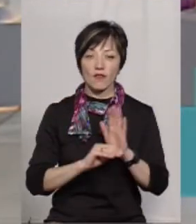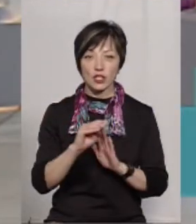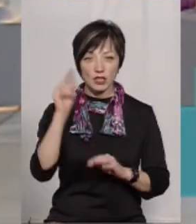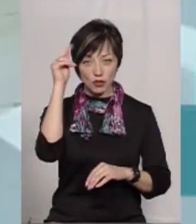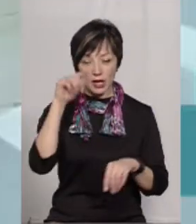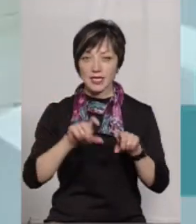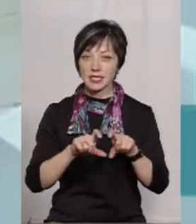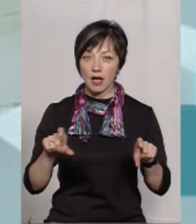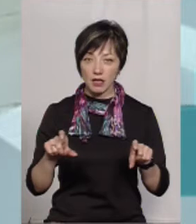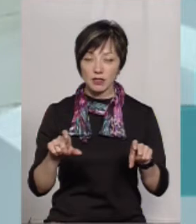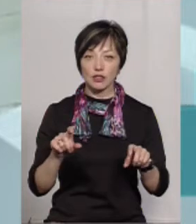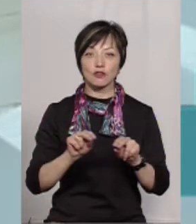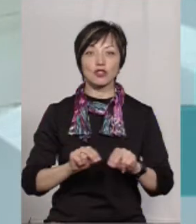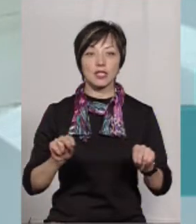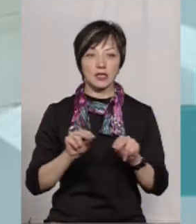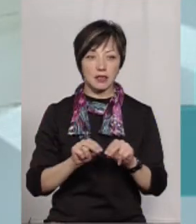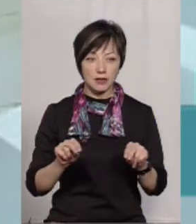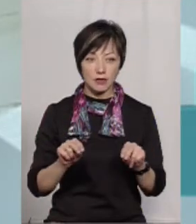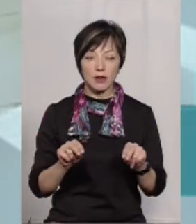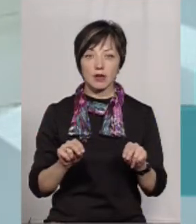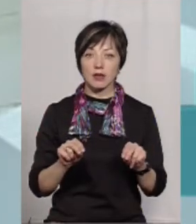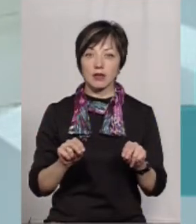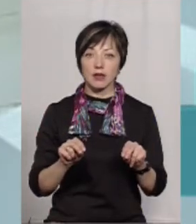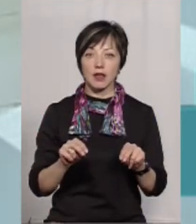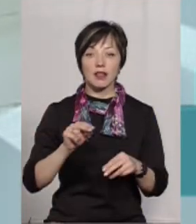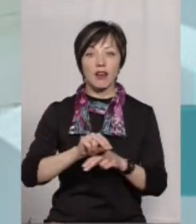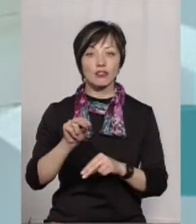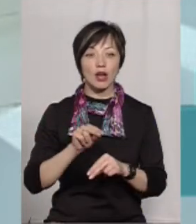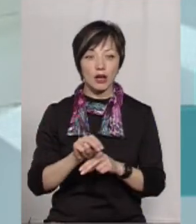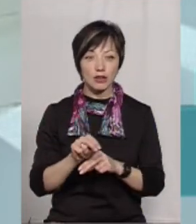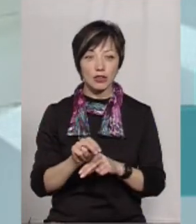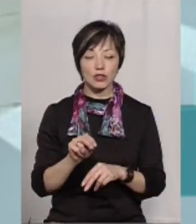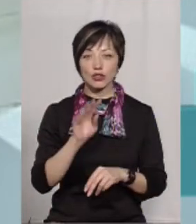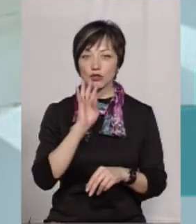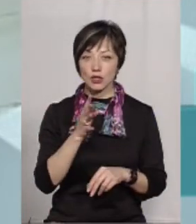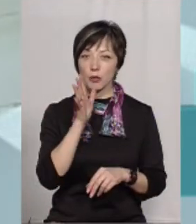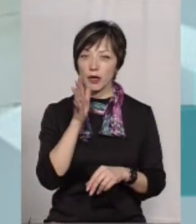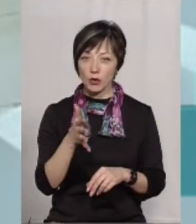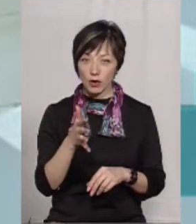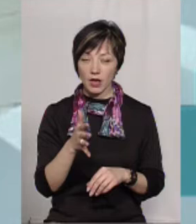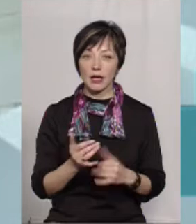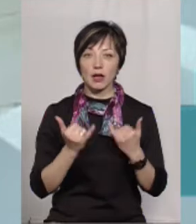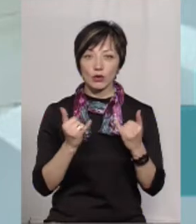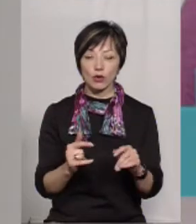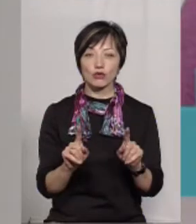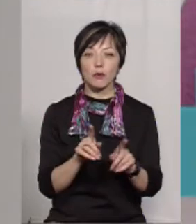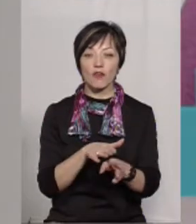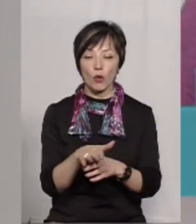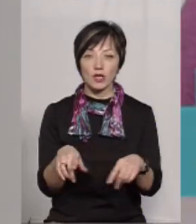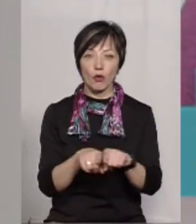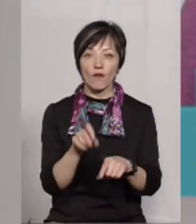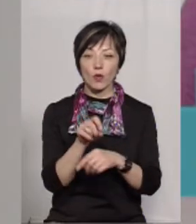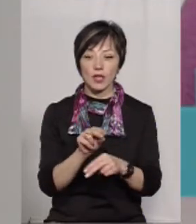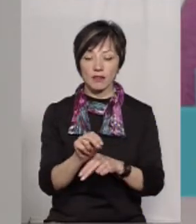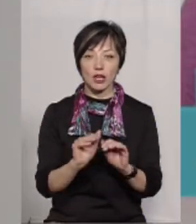вищих навчальних закладах навіть вчителів, педагогів навчають 4-5 років для того, щоб вони виконували таку